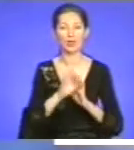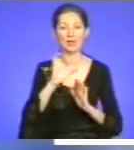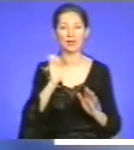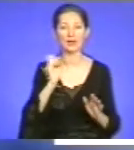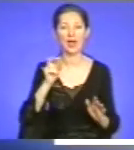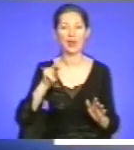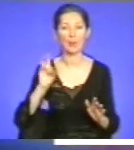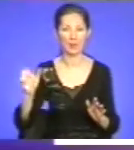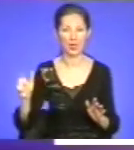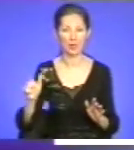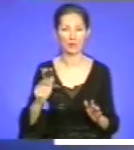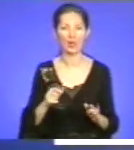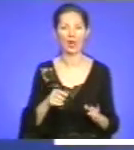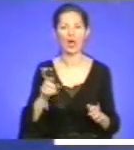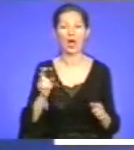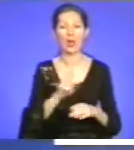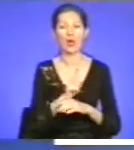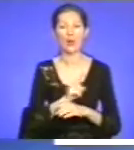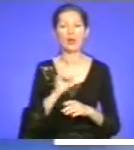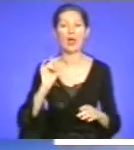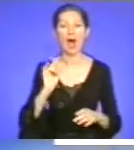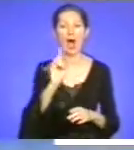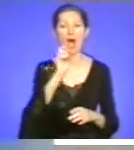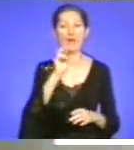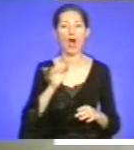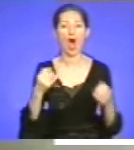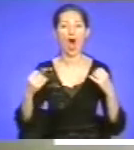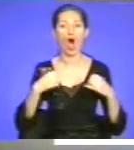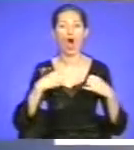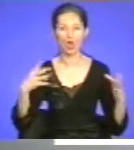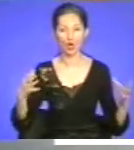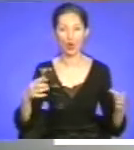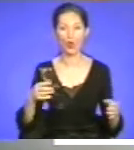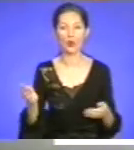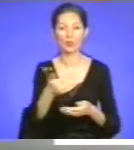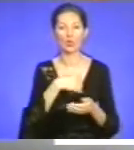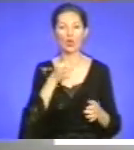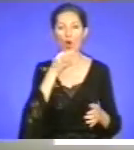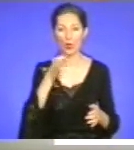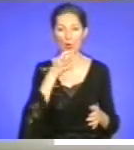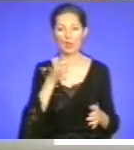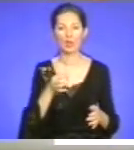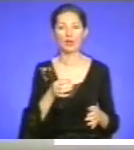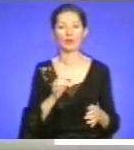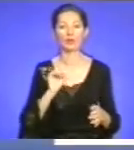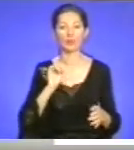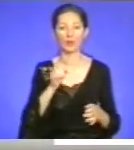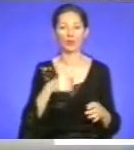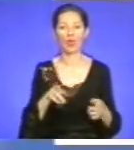Тернопільське авіашоу зібрало любителів гострих відчуттів поціновувачів ретро-авіації та моделей ретро-автомобілів.